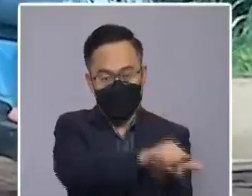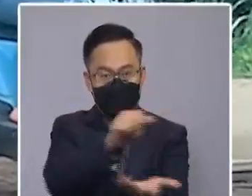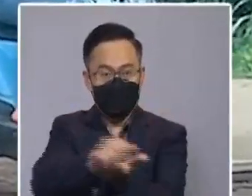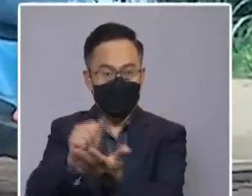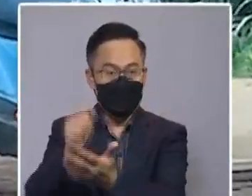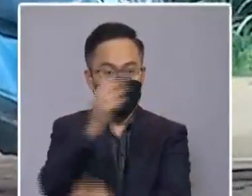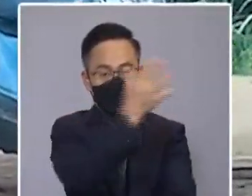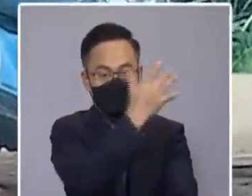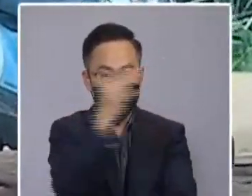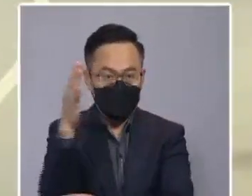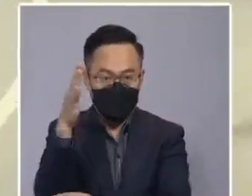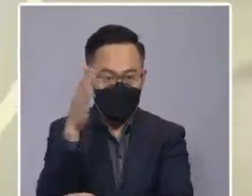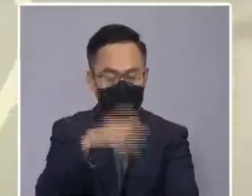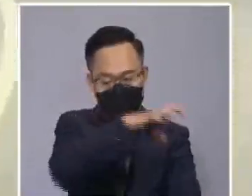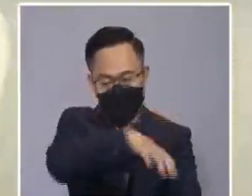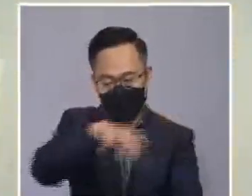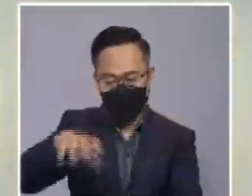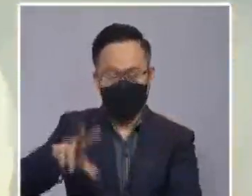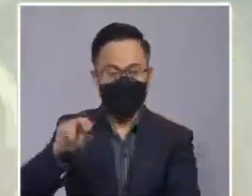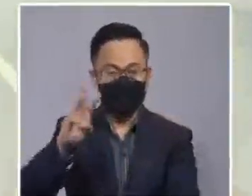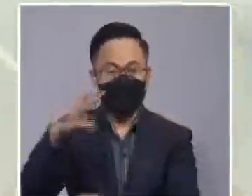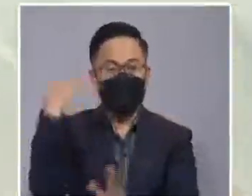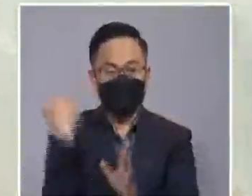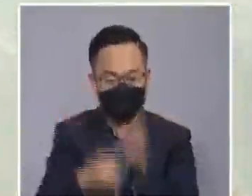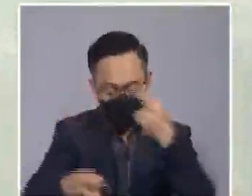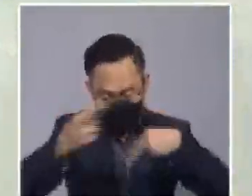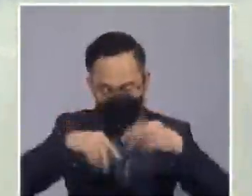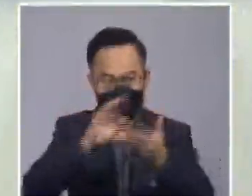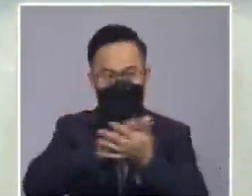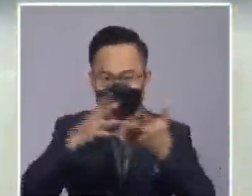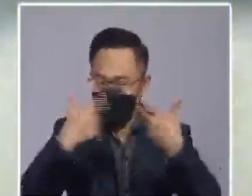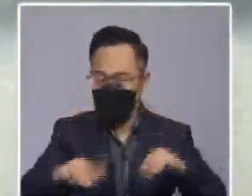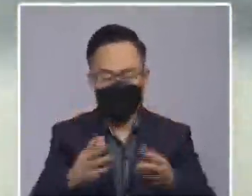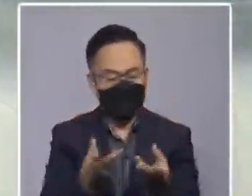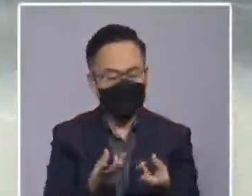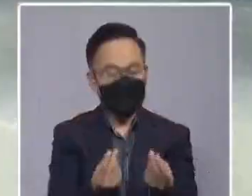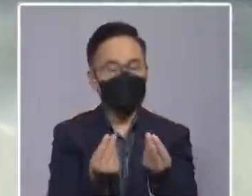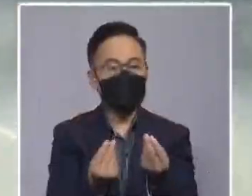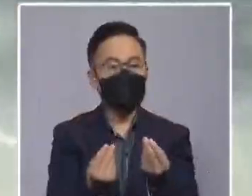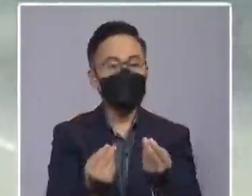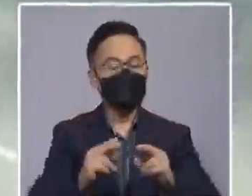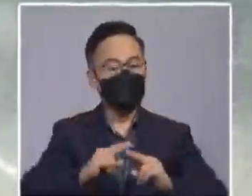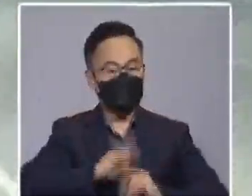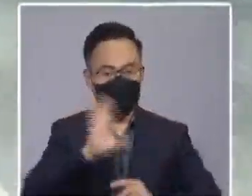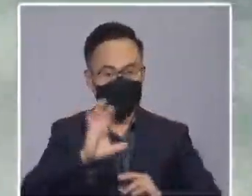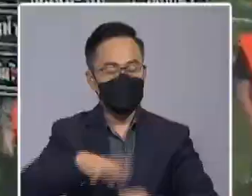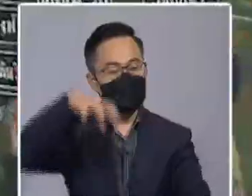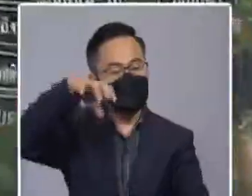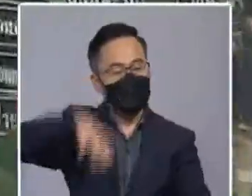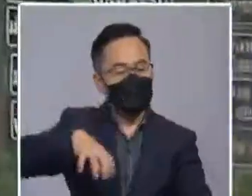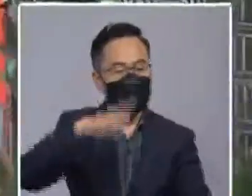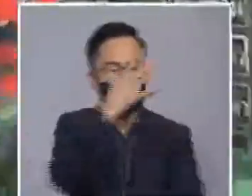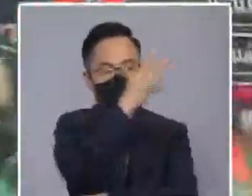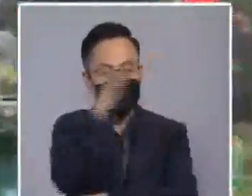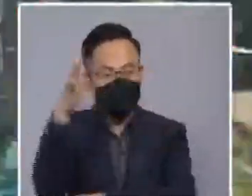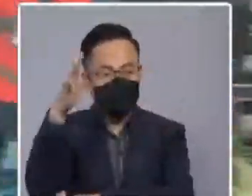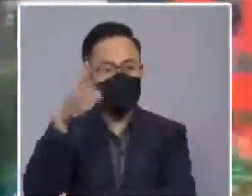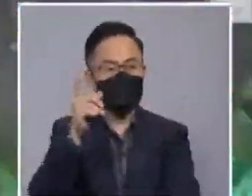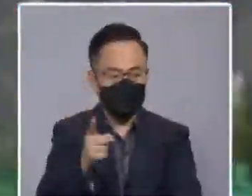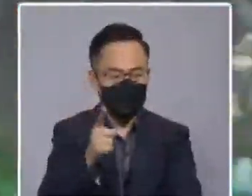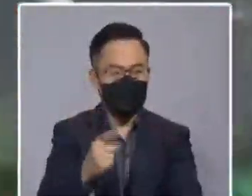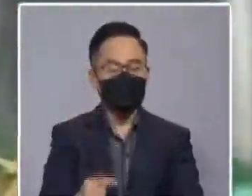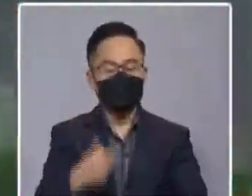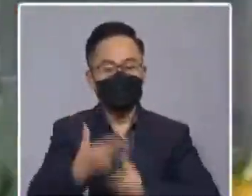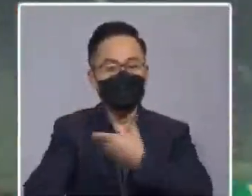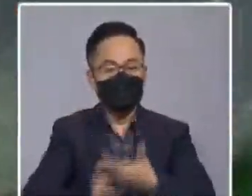พรบป่าไม้ 36แห่งได้ตรวจสอบชัดเจนแล้วว่าผิดจริงๆนะคะพบว่ามีการรุกป่าบางส่วนเนี่ยมีการขยาย 10